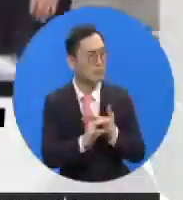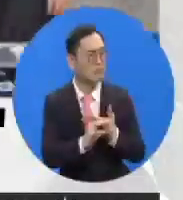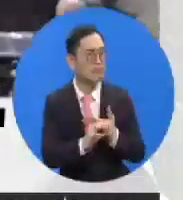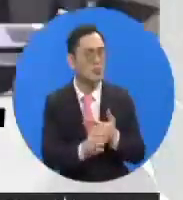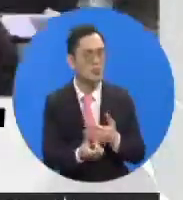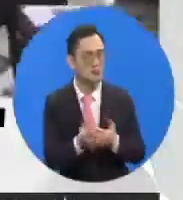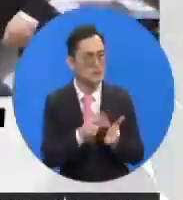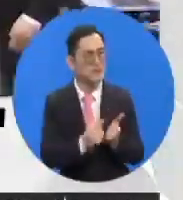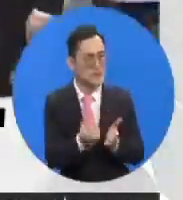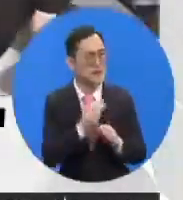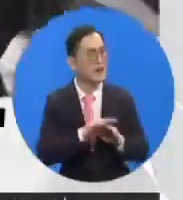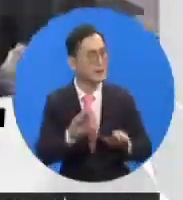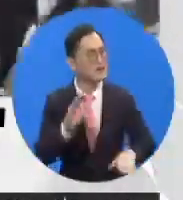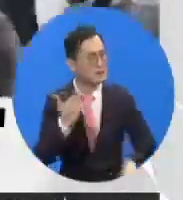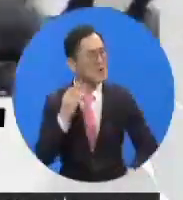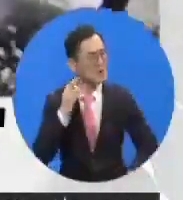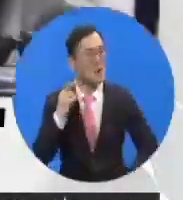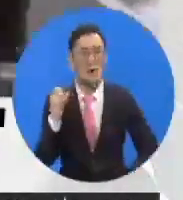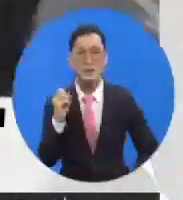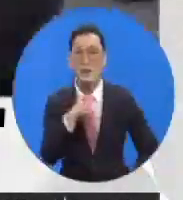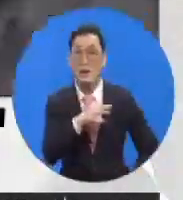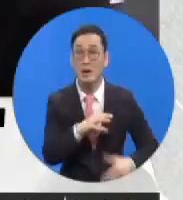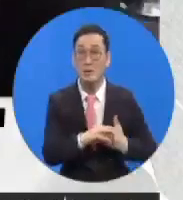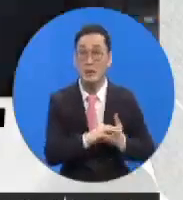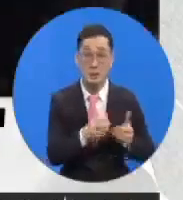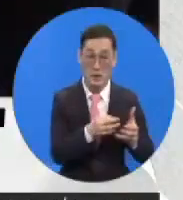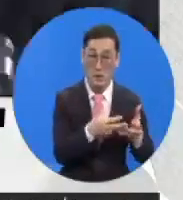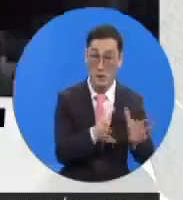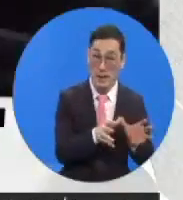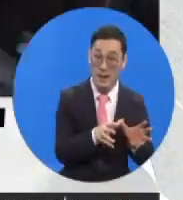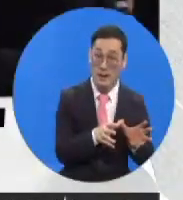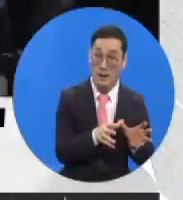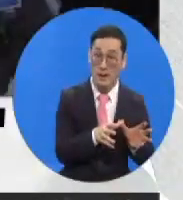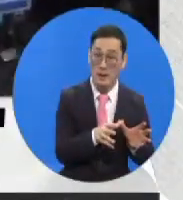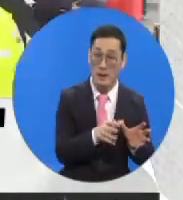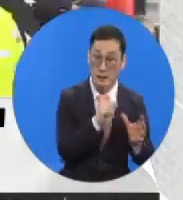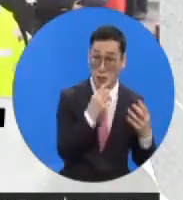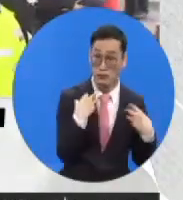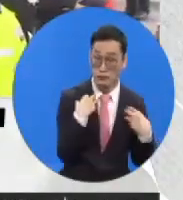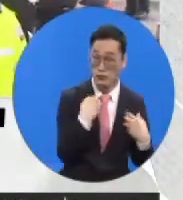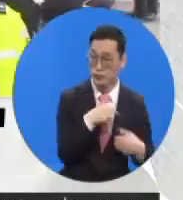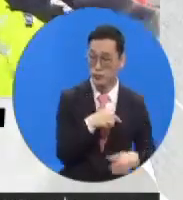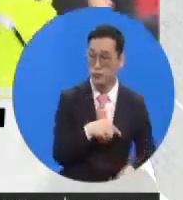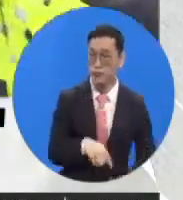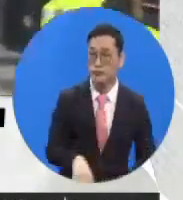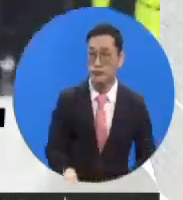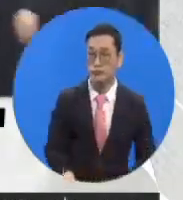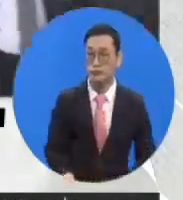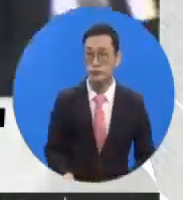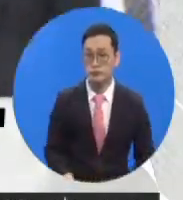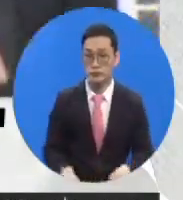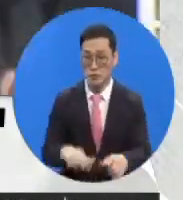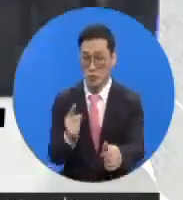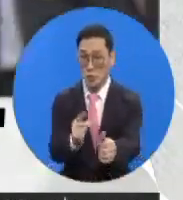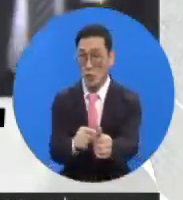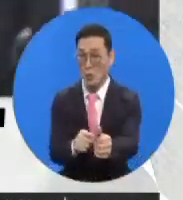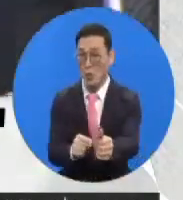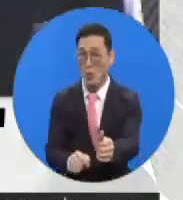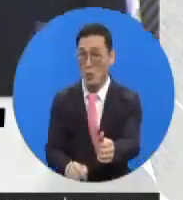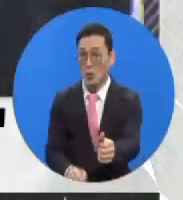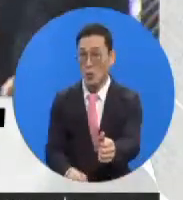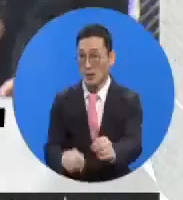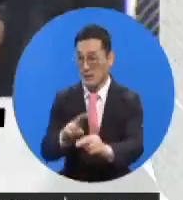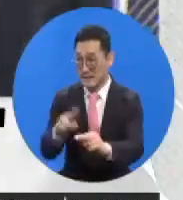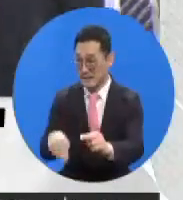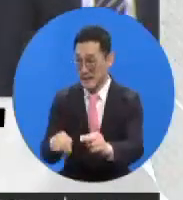단서를 달았단 말이에요. 예. 그러면 여당이나 정부의 입장에서는 아니 지금 조 전 장관을 어떻게 보면